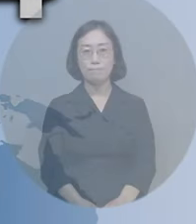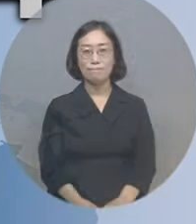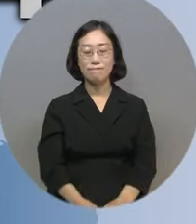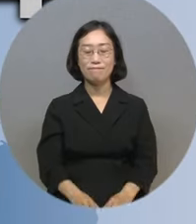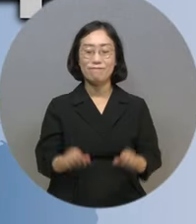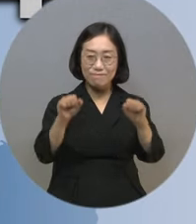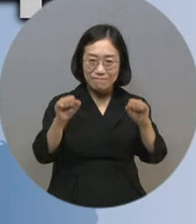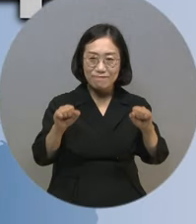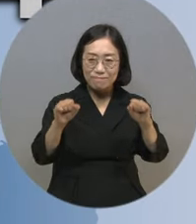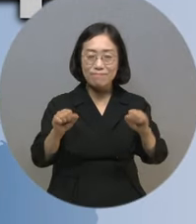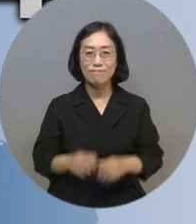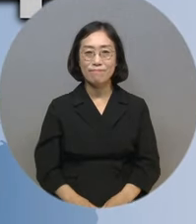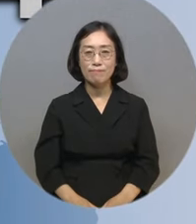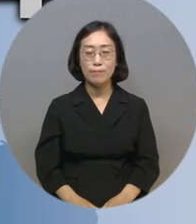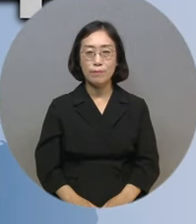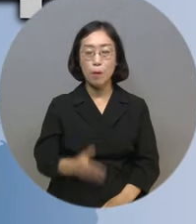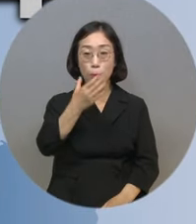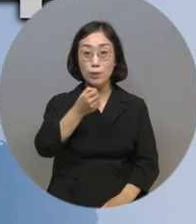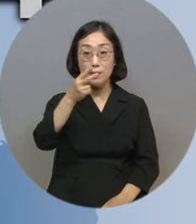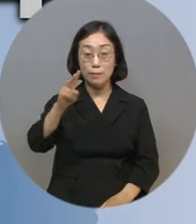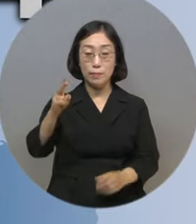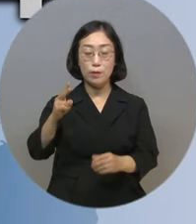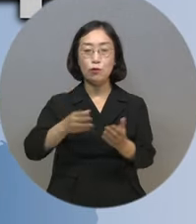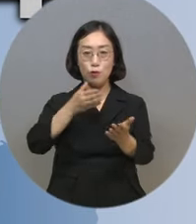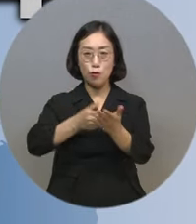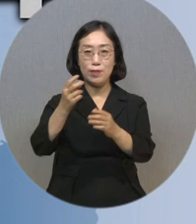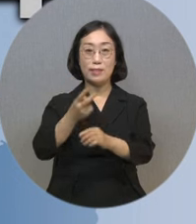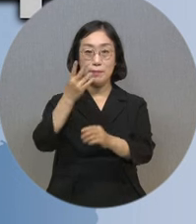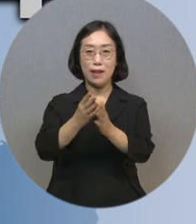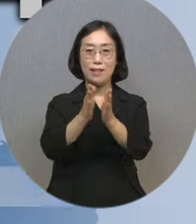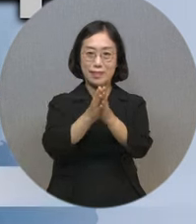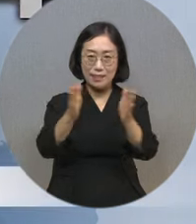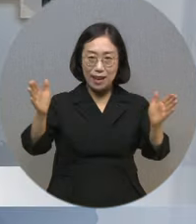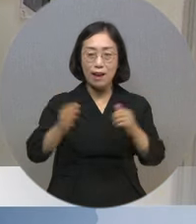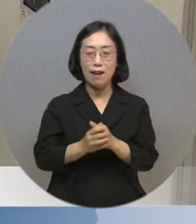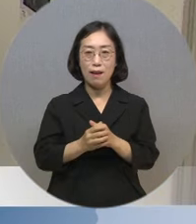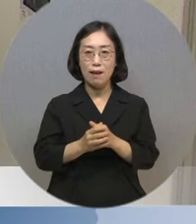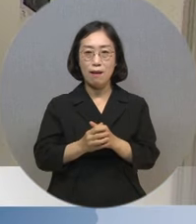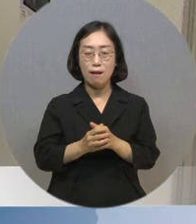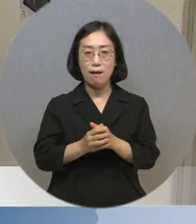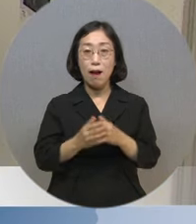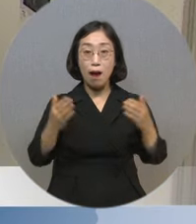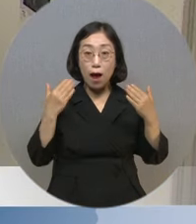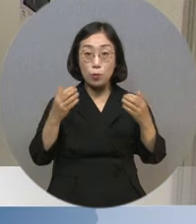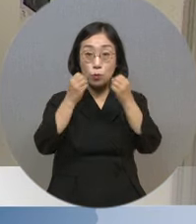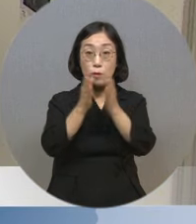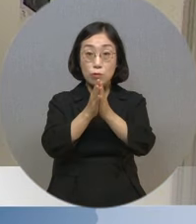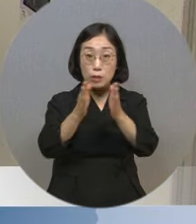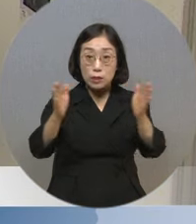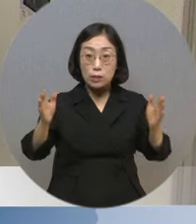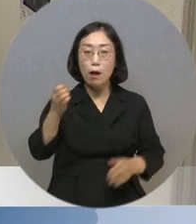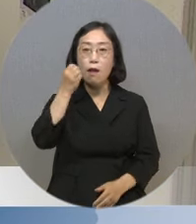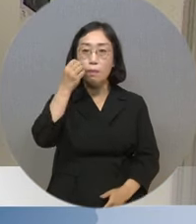시청자 여러분 안녕하십니까? WBC 복지TV 뉴스 24입니다. 새 학년 새 학기가 시작된 지도 어느덧